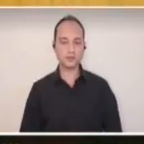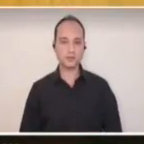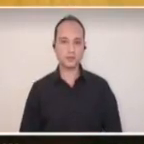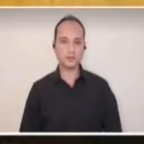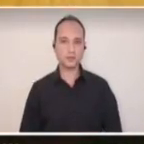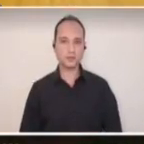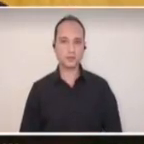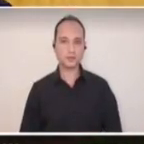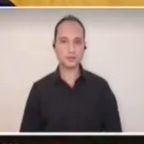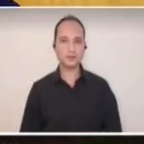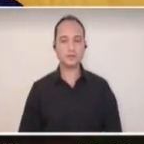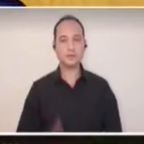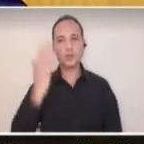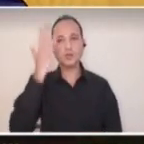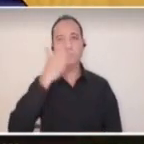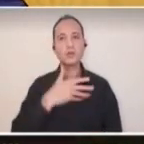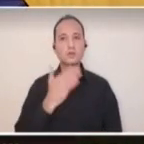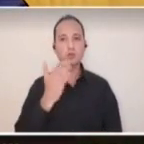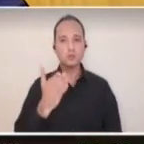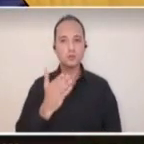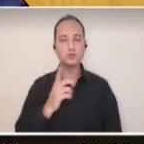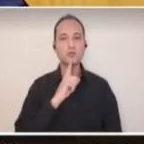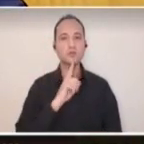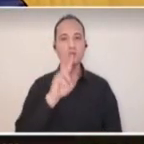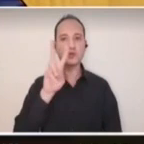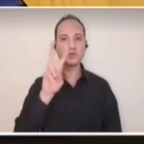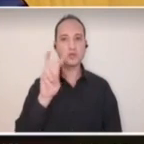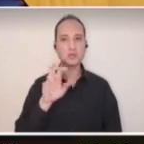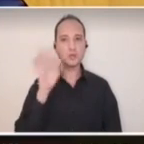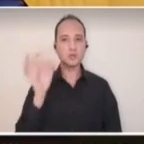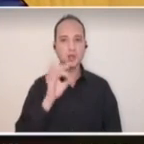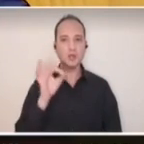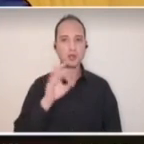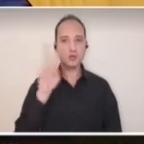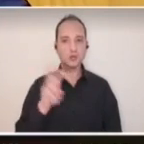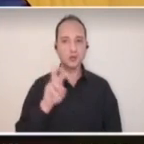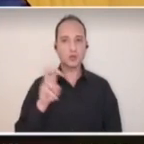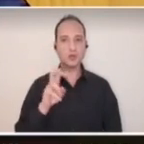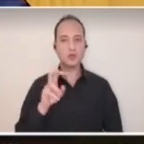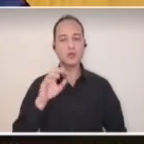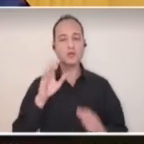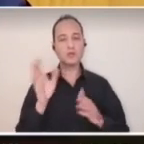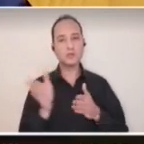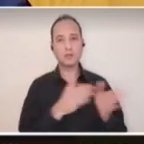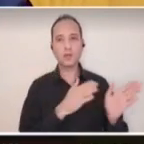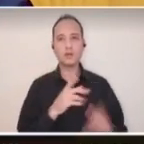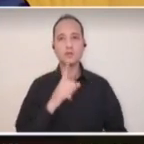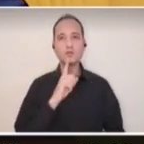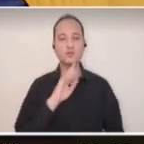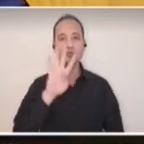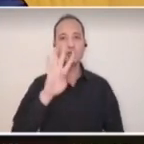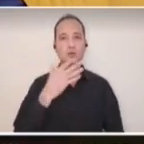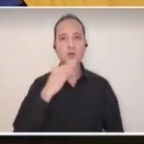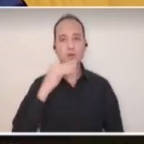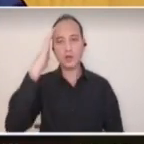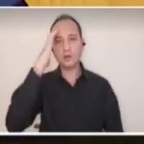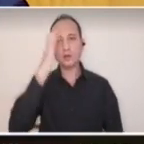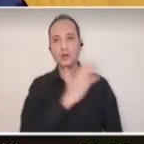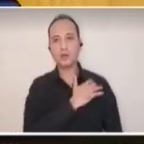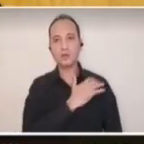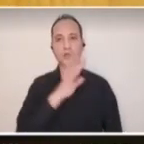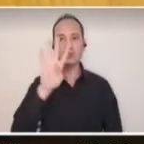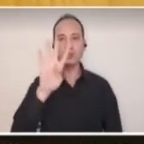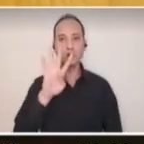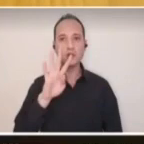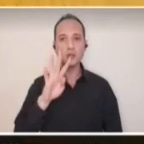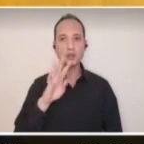Bire utanmazlar. 128 milyar doları bırakın da 104 emekli amiralın 4 Nisan